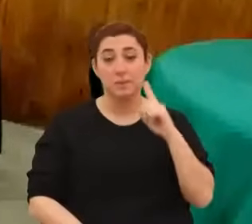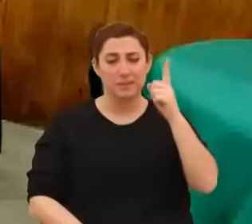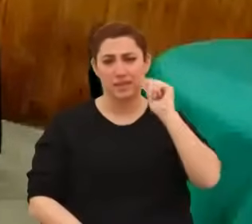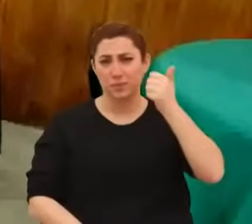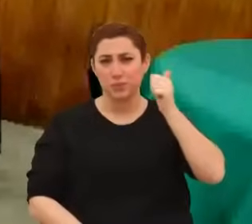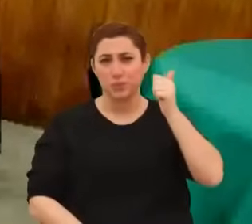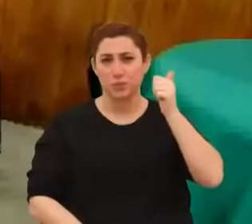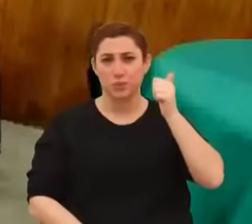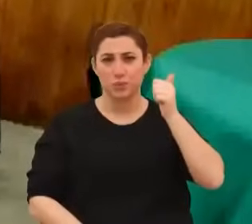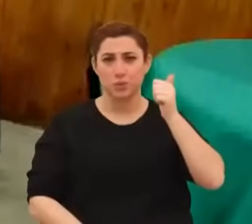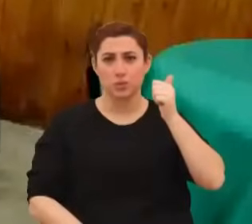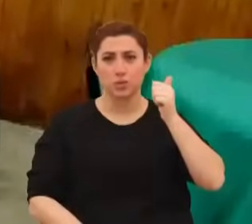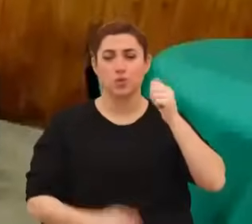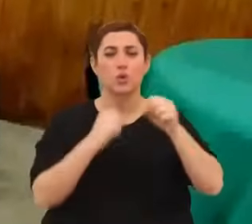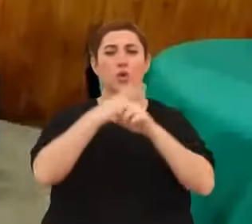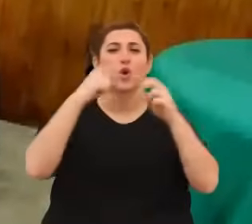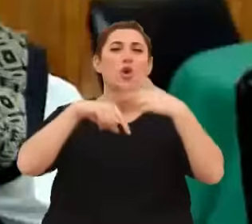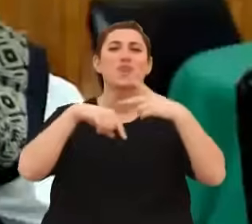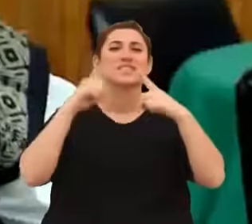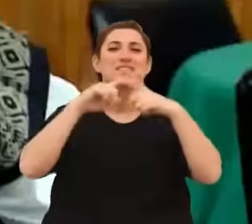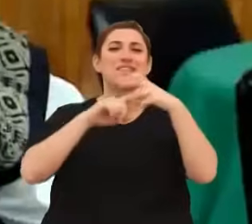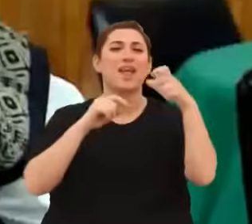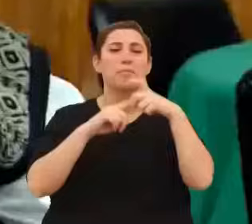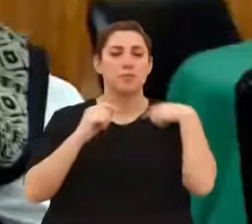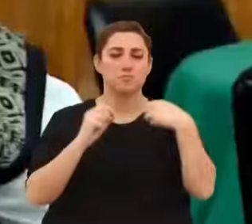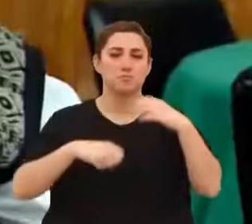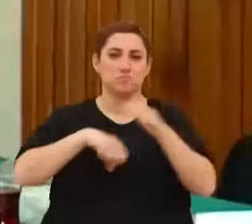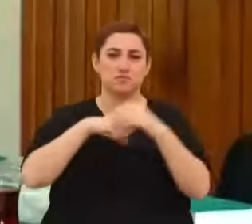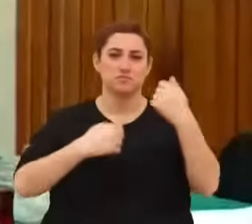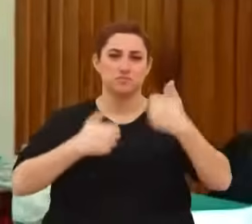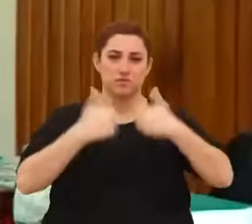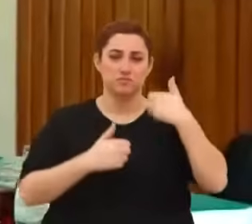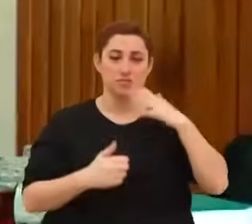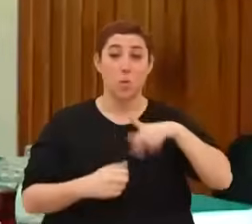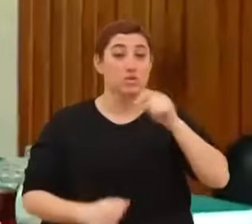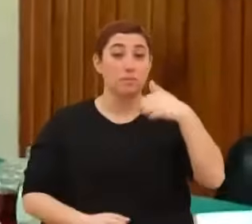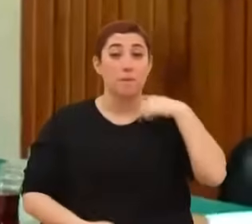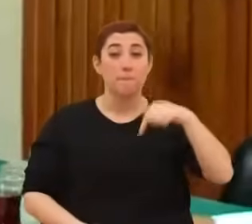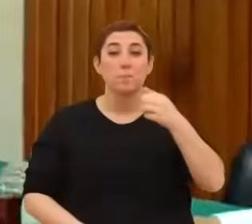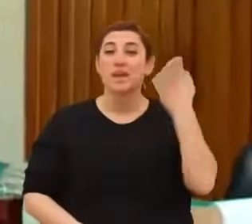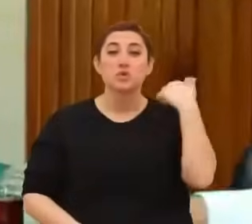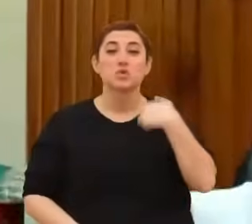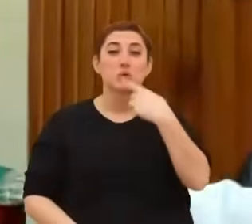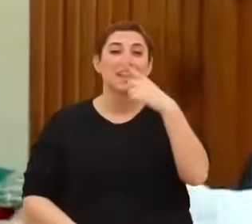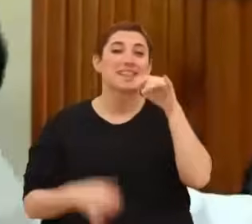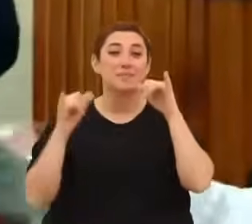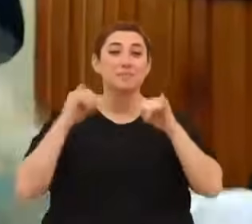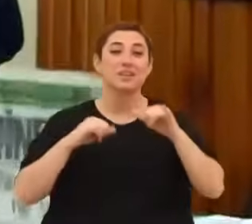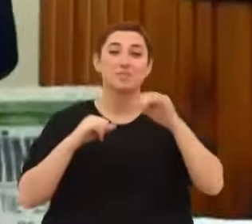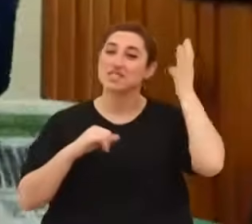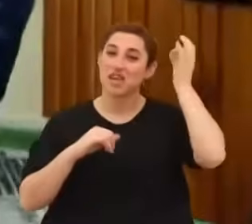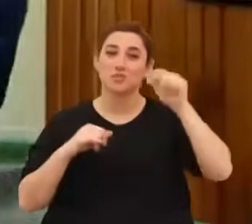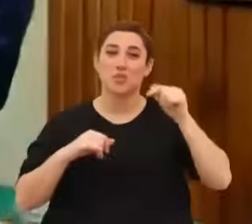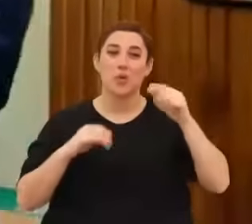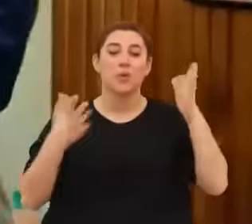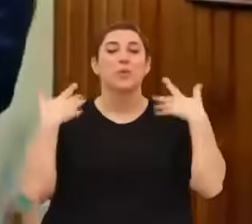bugün Göztepe'yle maç yapıyoruz. O zamanlar böyle biraz önce de söylediğim gibi saçlar